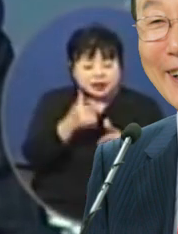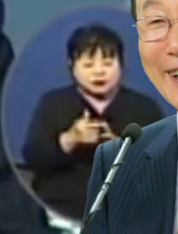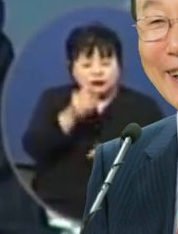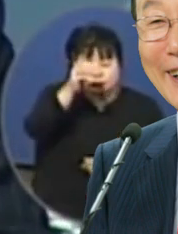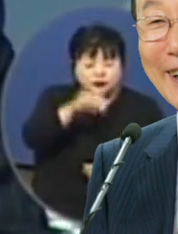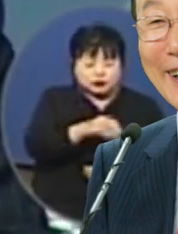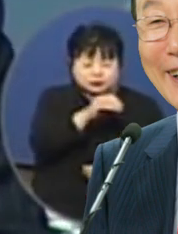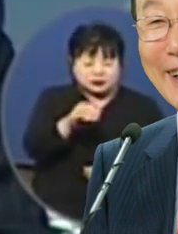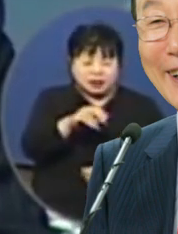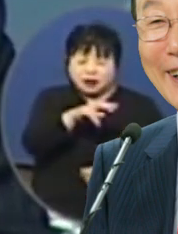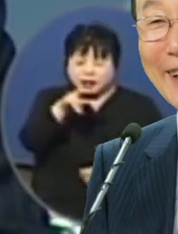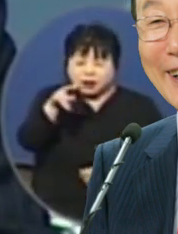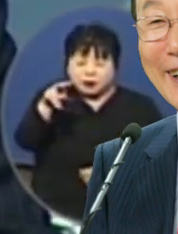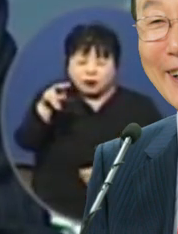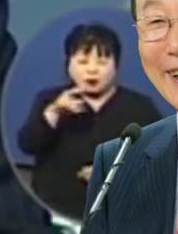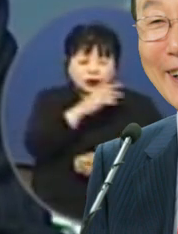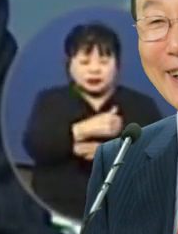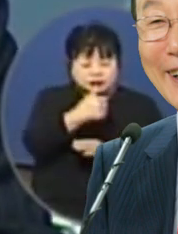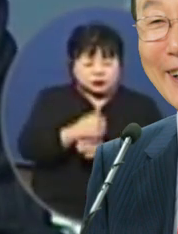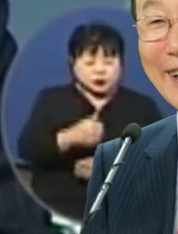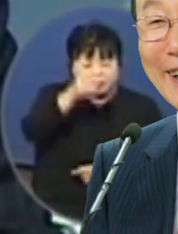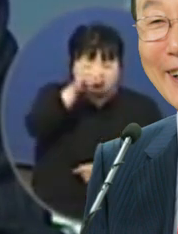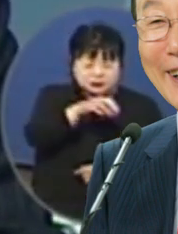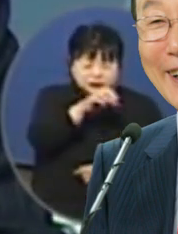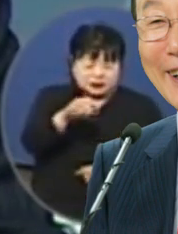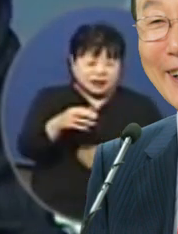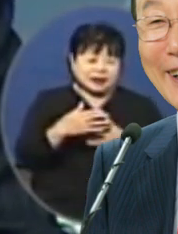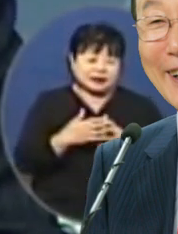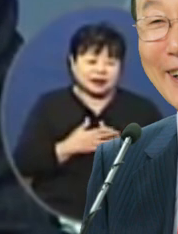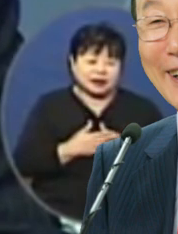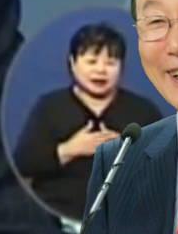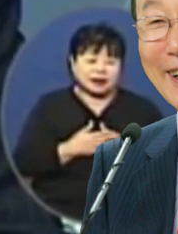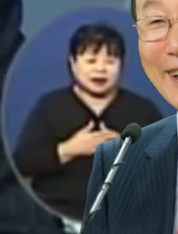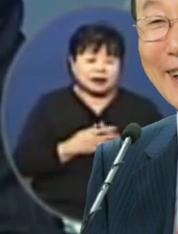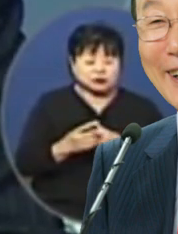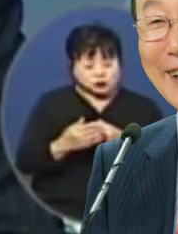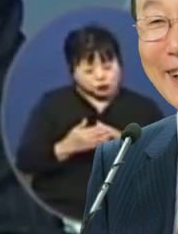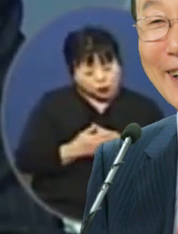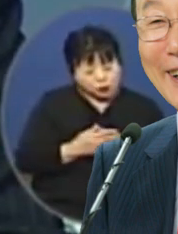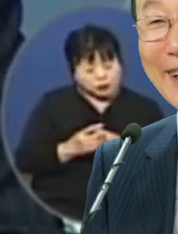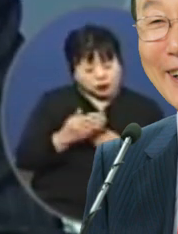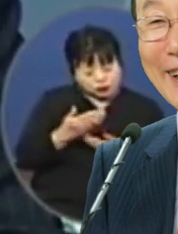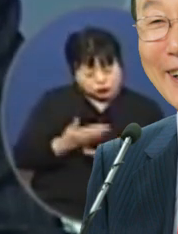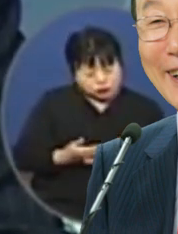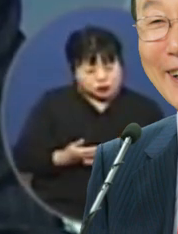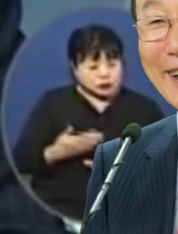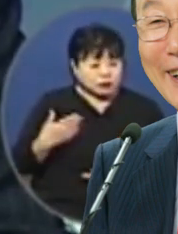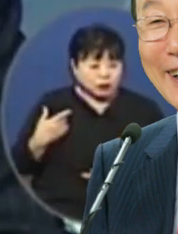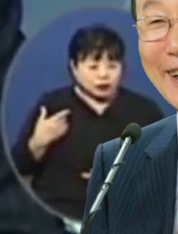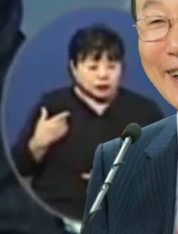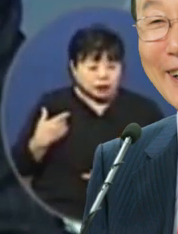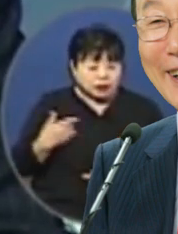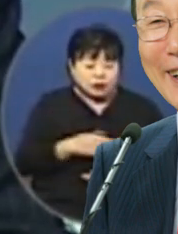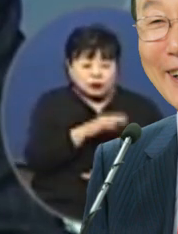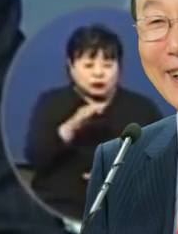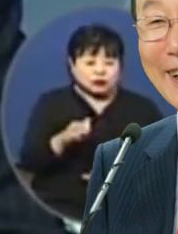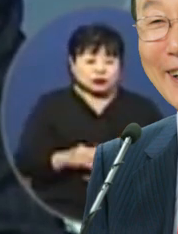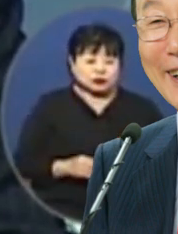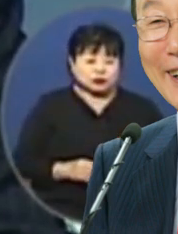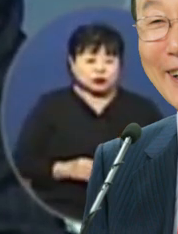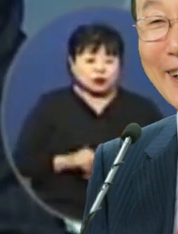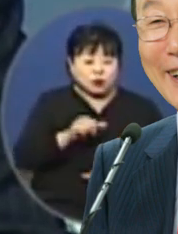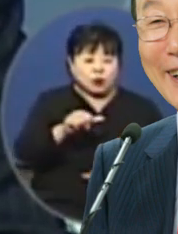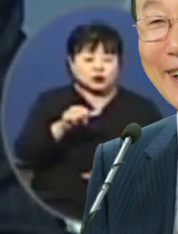십자가를 바라보고 그리스도의 십자가가 나에게 무슨 도움을 어떻게 주는가 모를 때 우리는